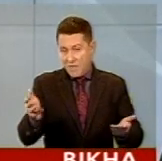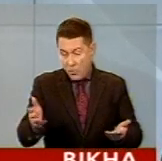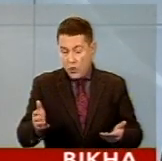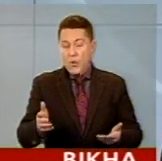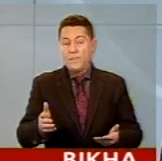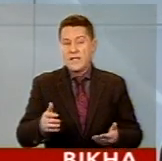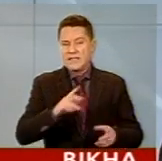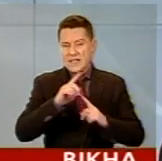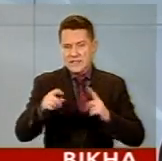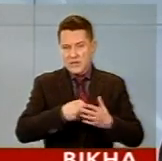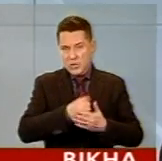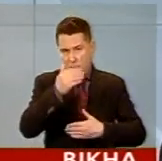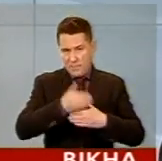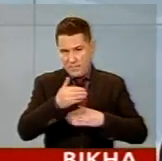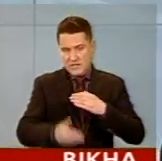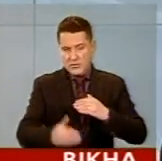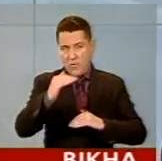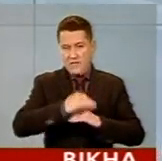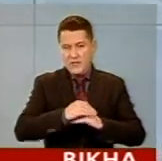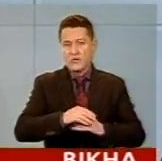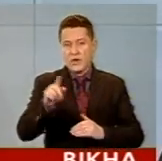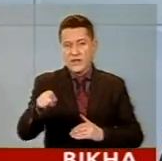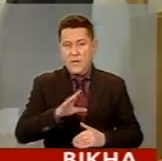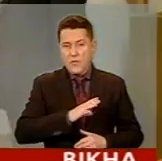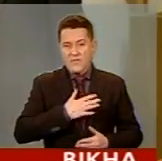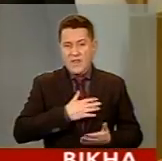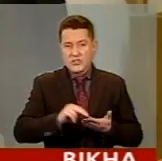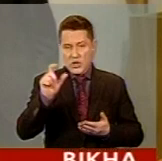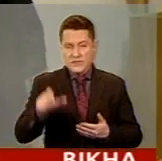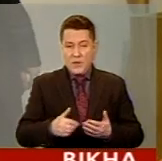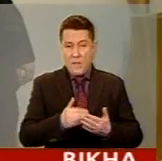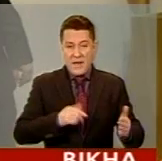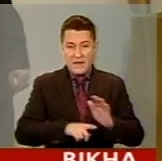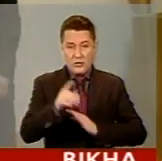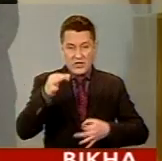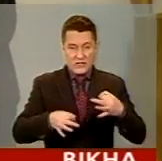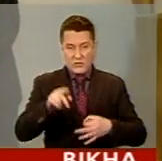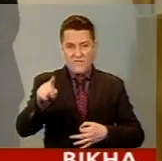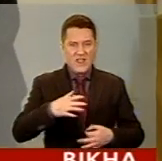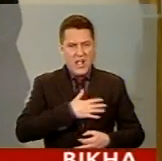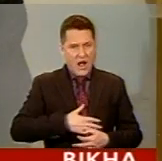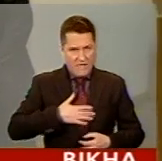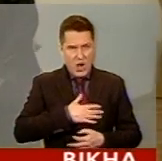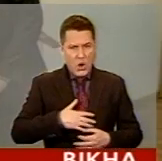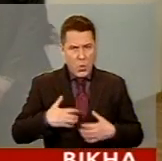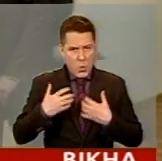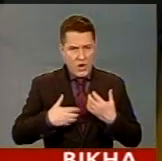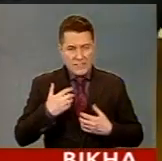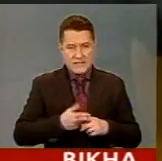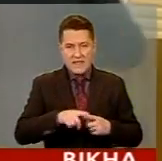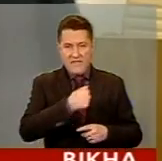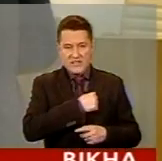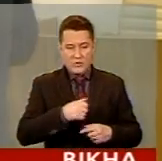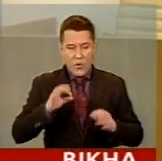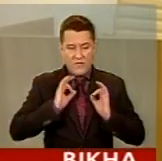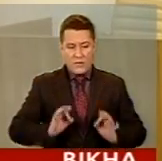до пізнього вечора, і на ньому побував Артем Сорокін. Перед початком суду він помітно хвилюється. Це військовий прокурор, і в